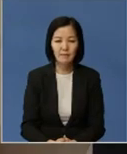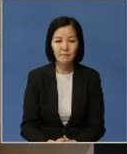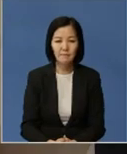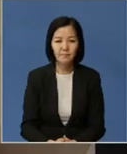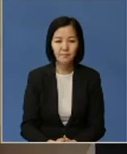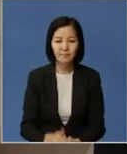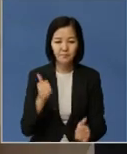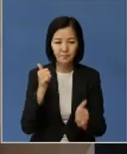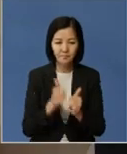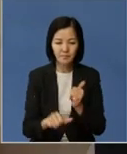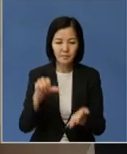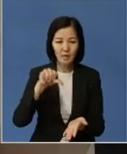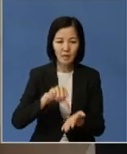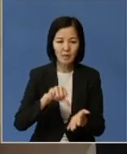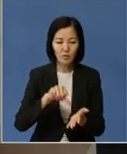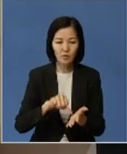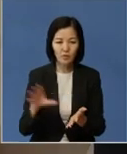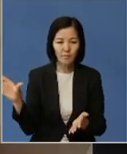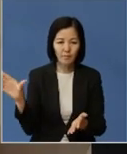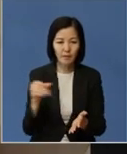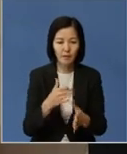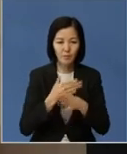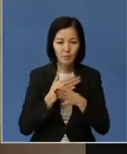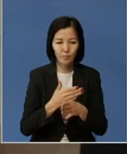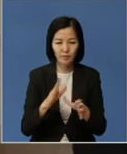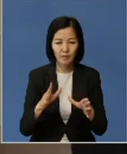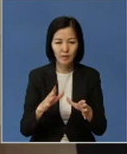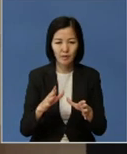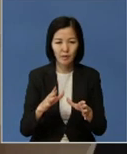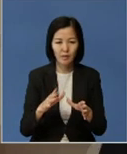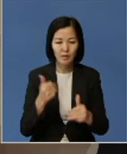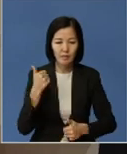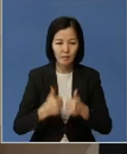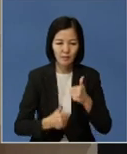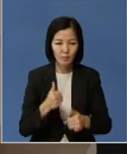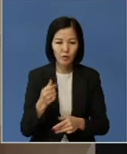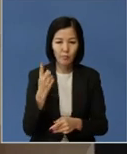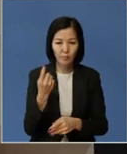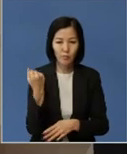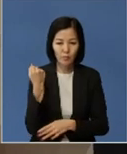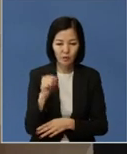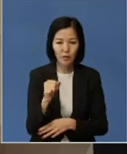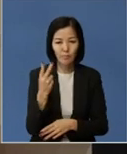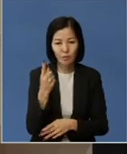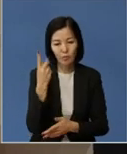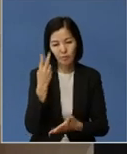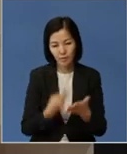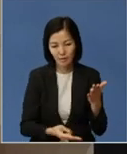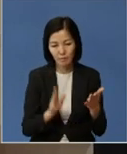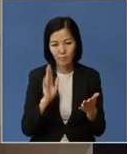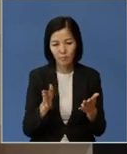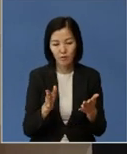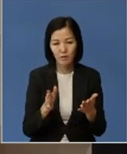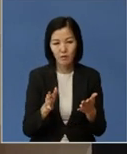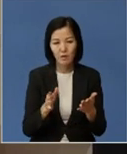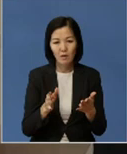Әр үміткерінге көңілін жыққан жоқ бізде ойлаймыз. Енді сайыс болғаннан кейін біреу қалады, біреу келеді дегендей, бірақ